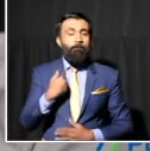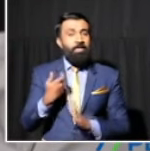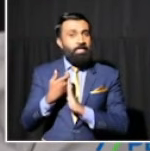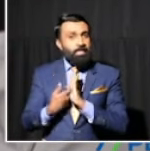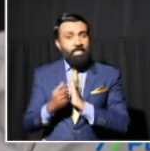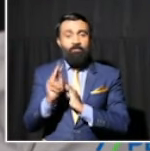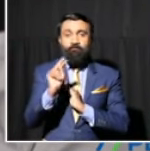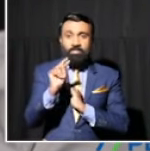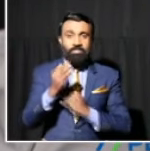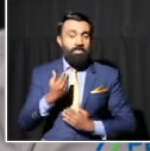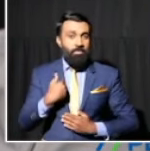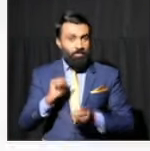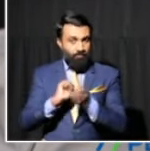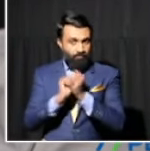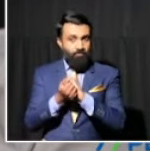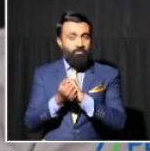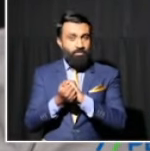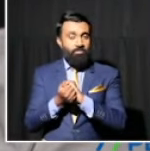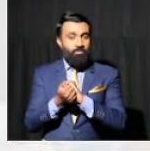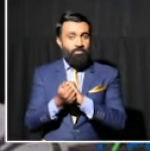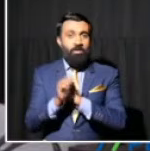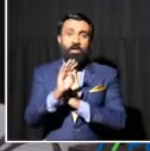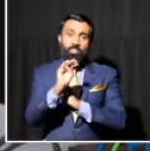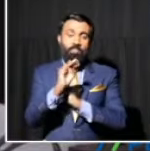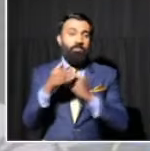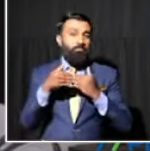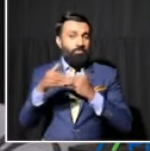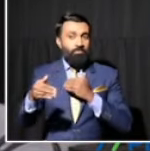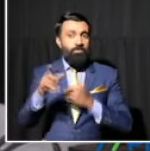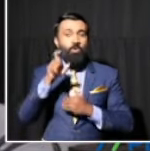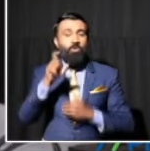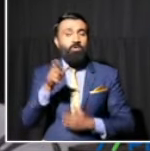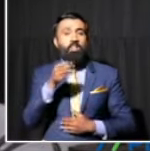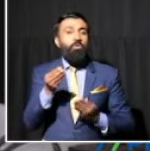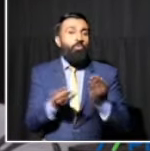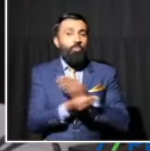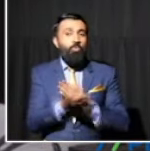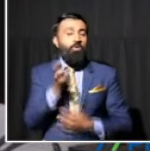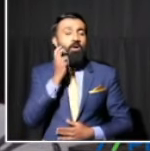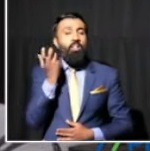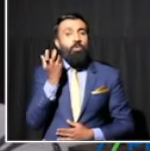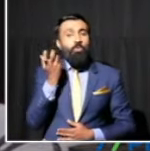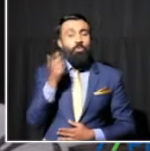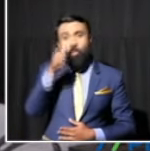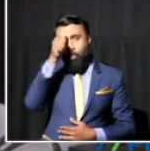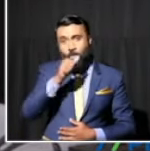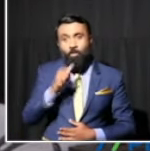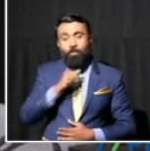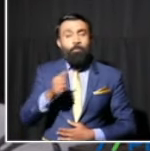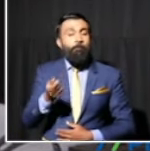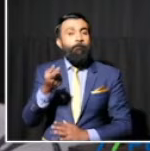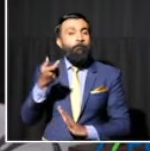20යි. අපිට දැන් එක සංශෝධනය කරන්න තියෙනවා 40 වෙනකක්. කවුද කොමිස් ගහුවේ? ගල්ලඟුරු පංචාව පිළිබඳ පරීක්ෂණ වාර්තාව හොයලා බලන්න. ඒ